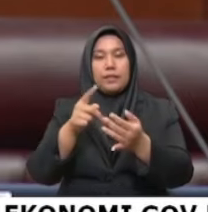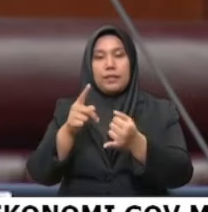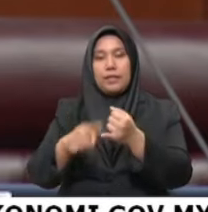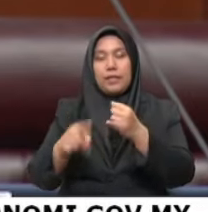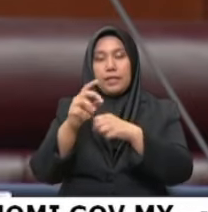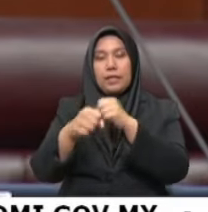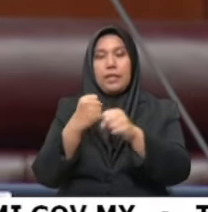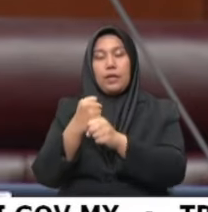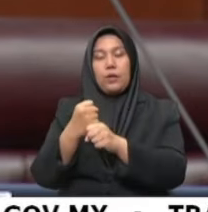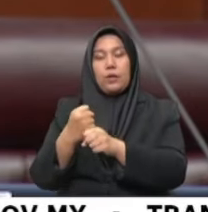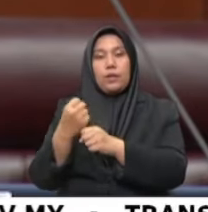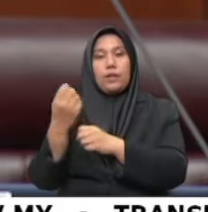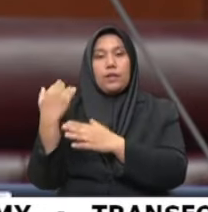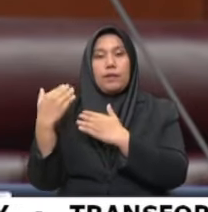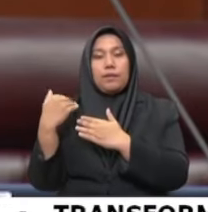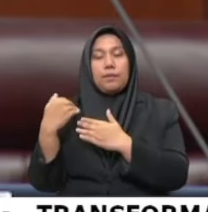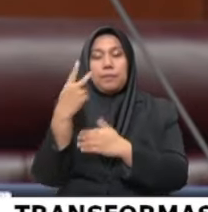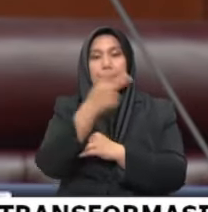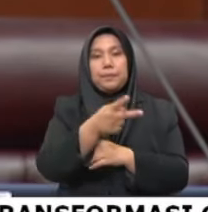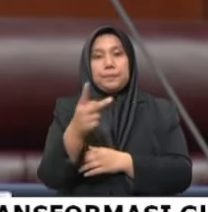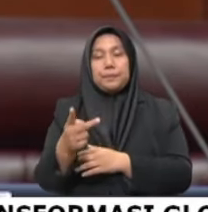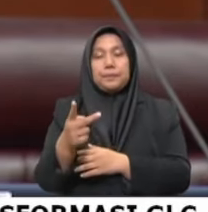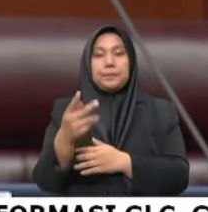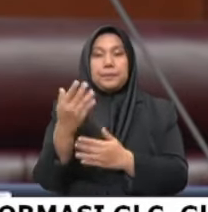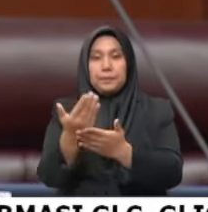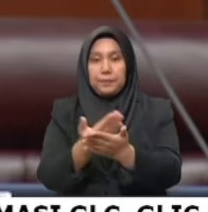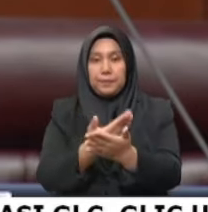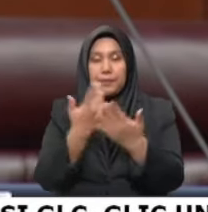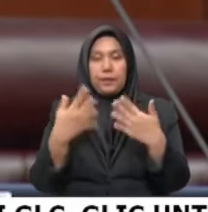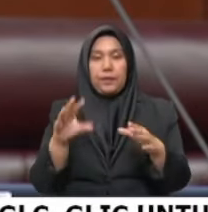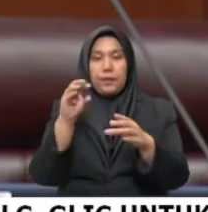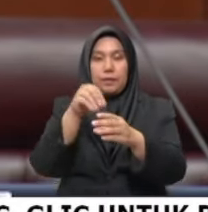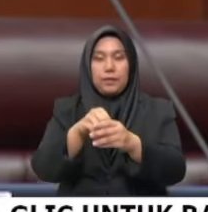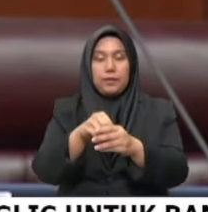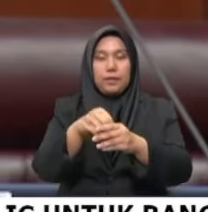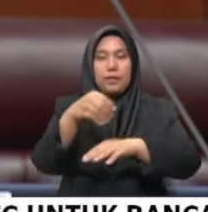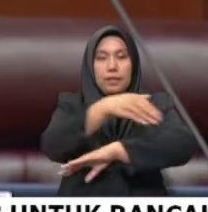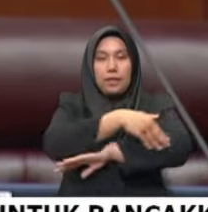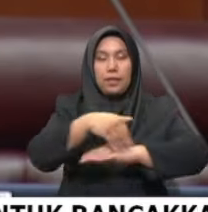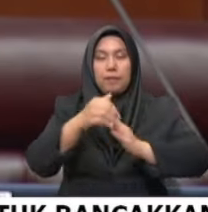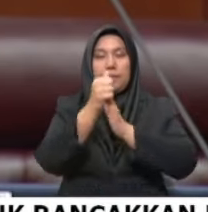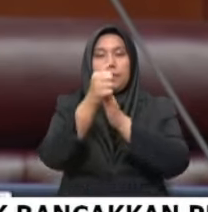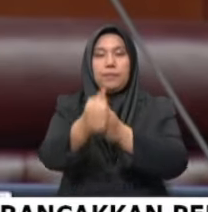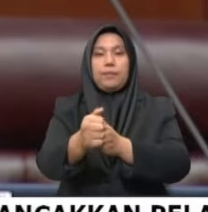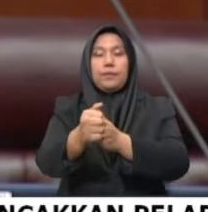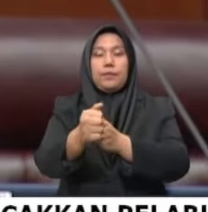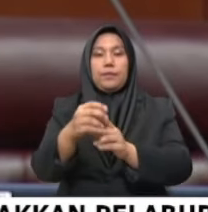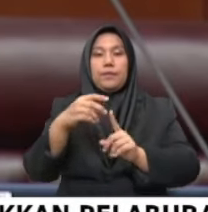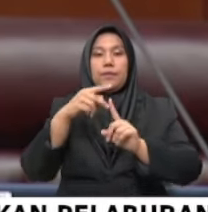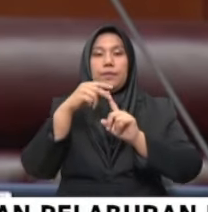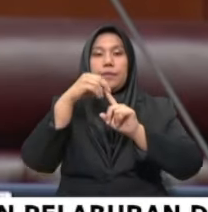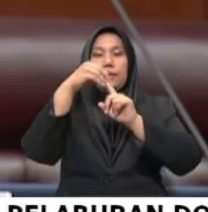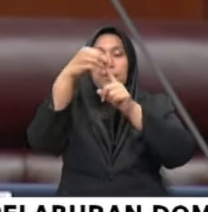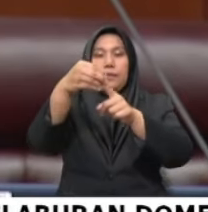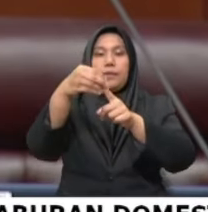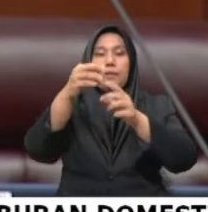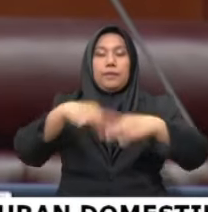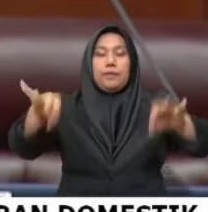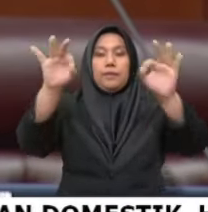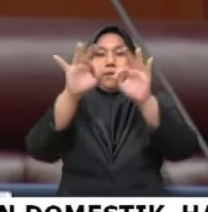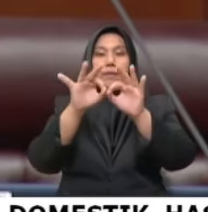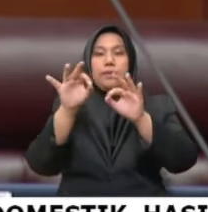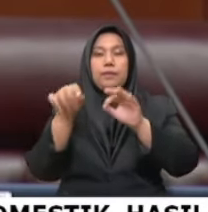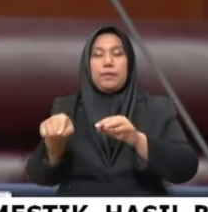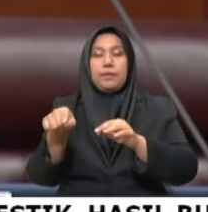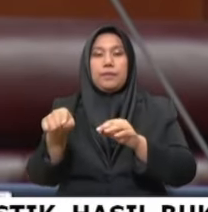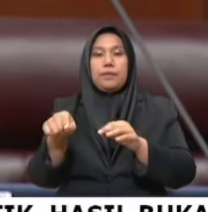berhormat. Jadi itu antara perkara baru yang kita masukkan dalam garis panduan kita khusus untuk menangani isu berkaitan